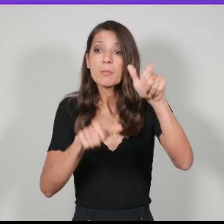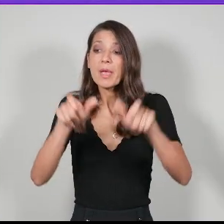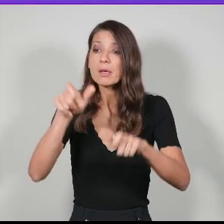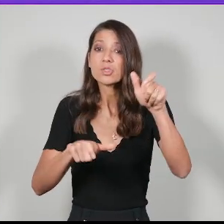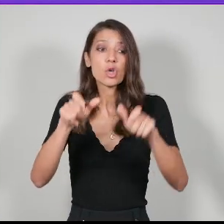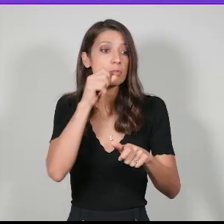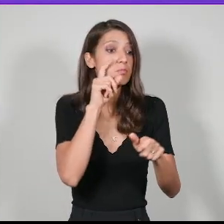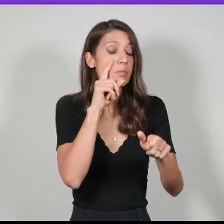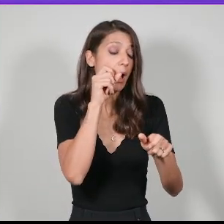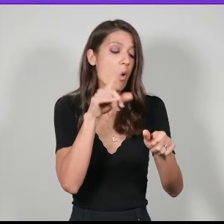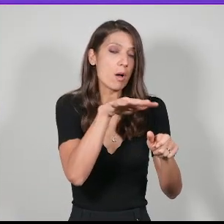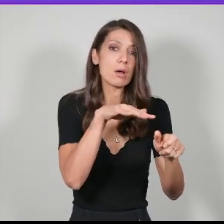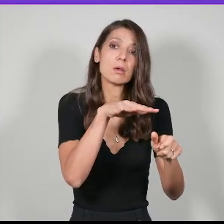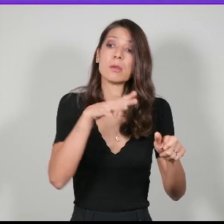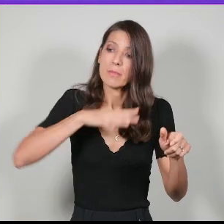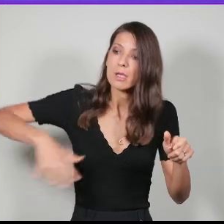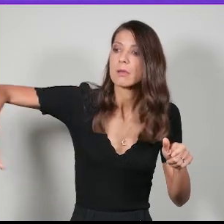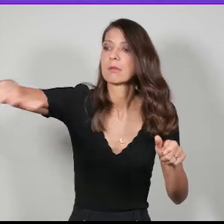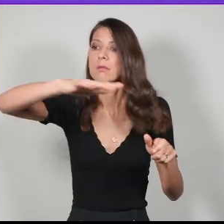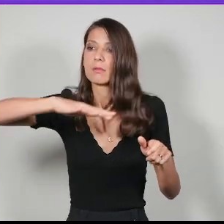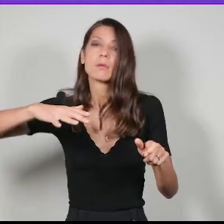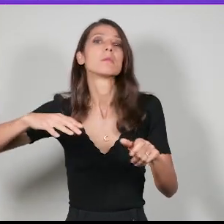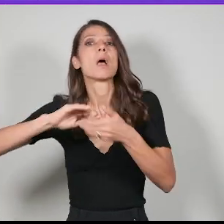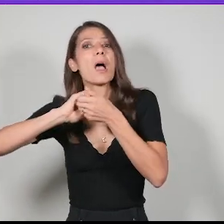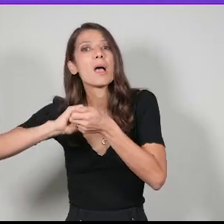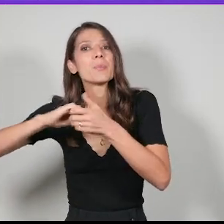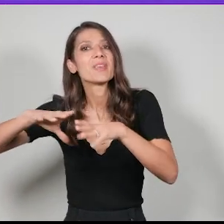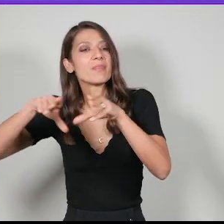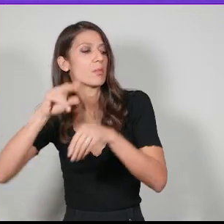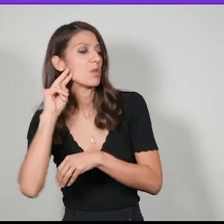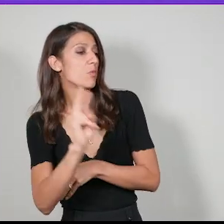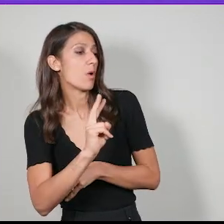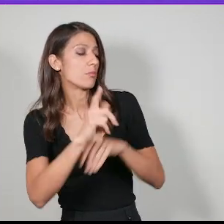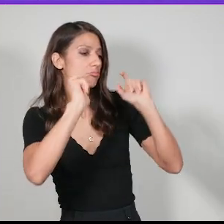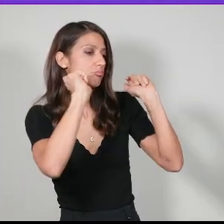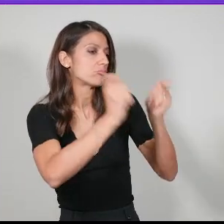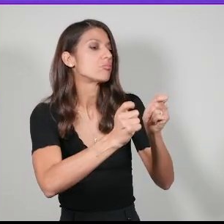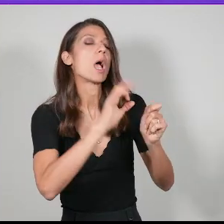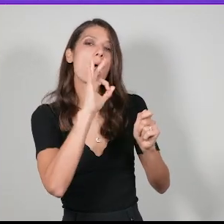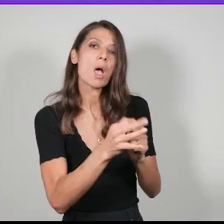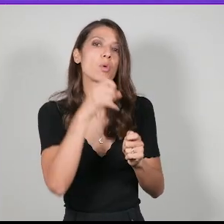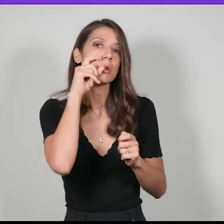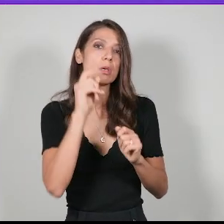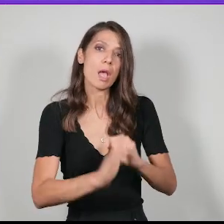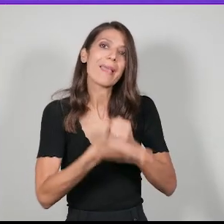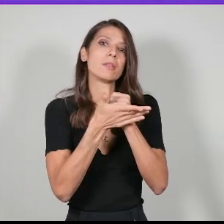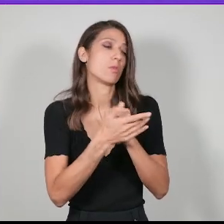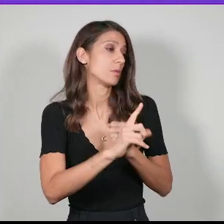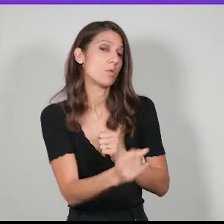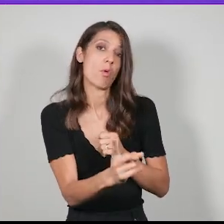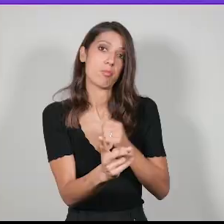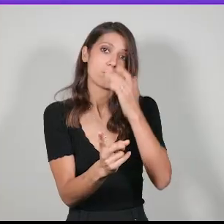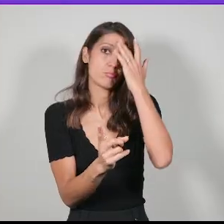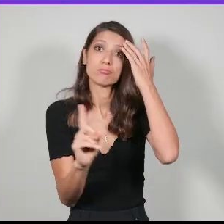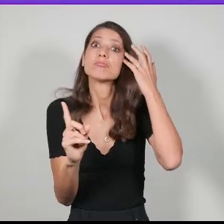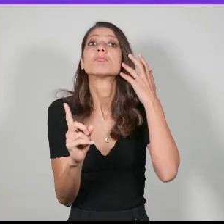ses parents dans leur position d'aidant et notamment des aidants formels. Et ce terme n'est pas anodin, ils sont aidants formels, ils